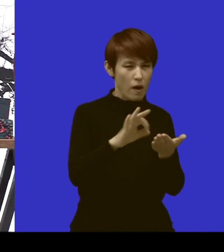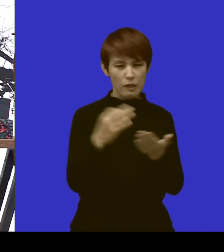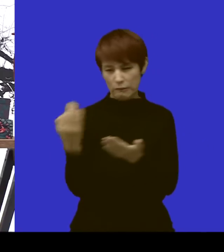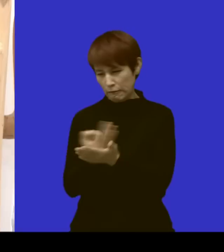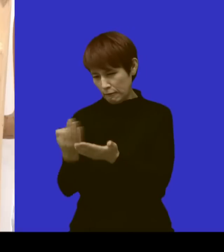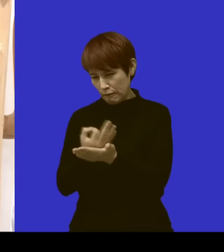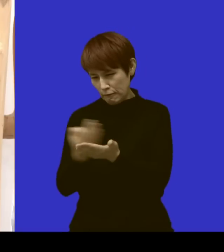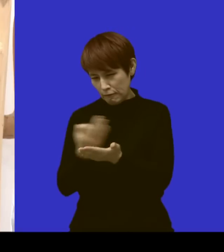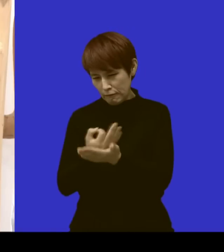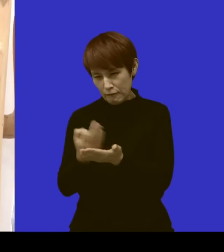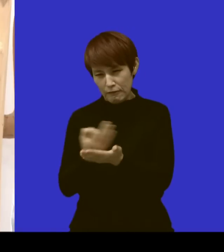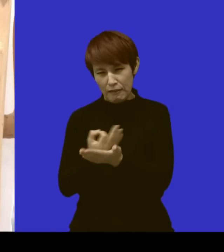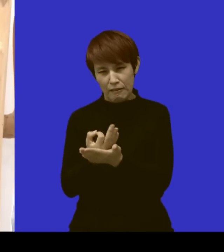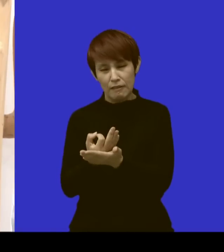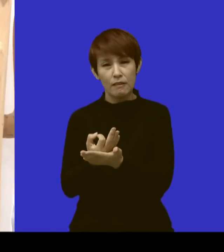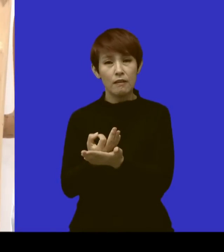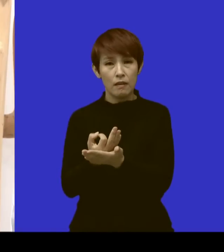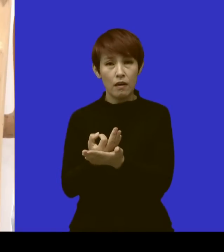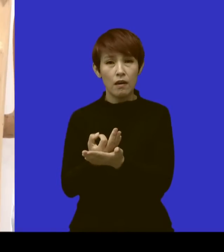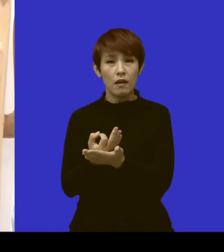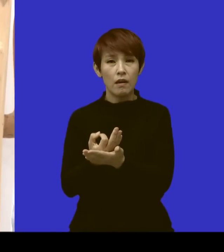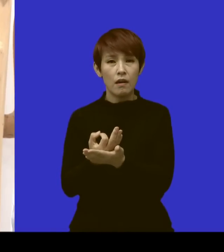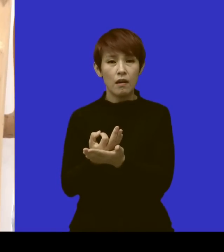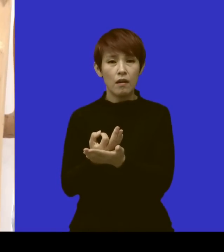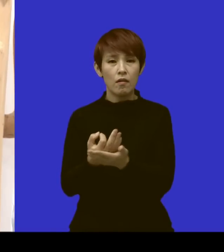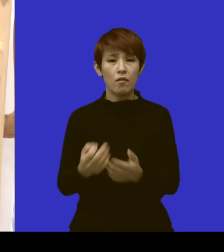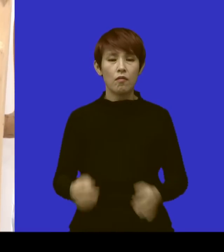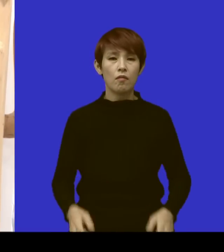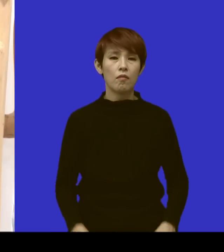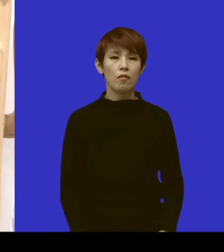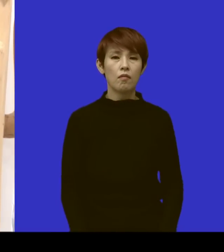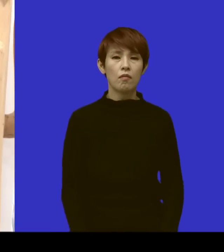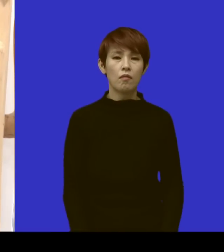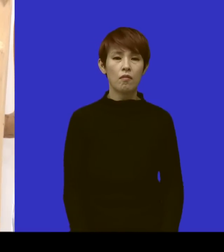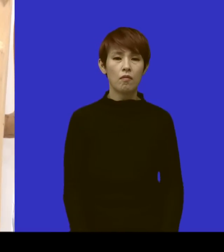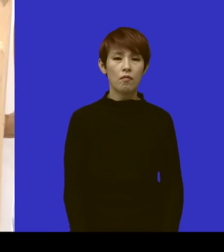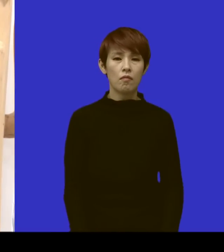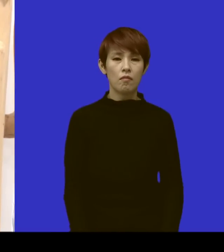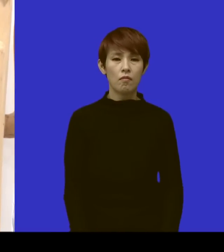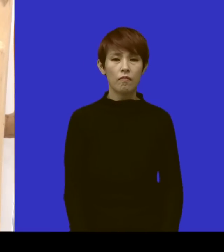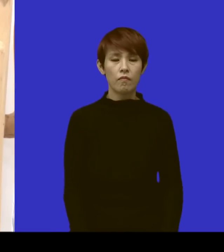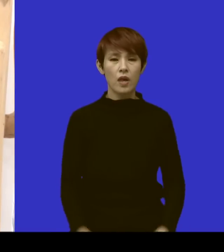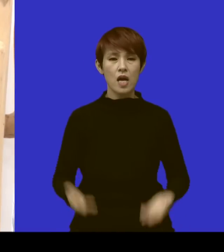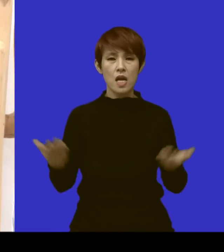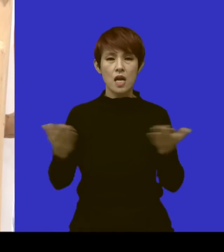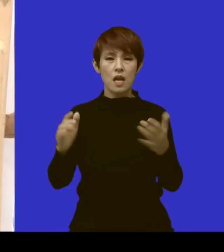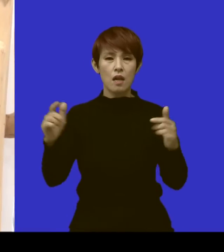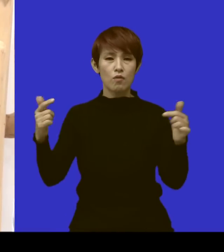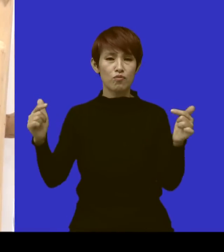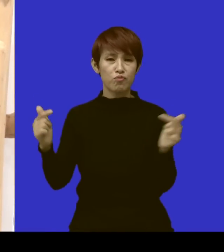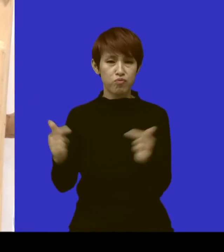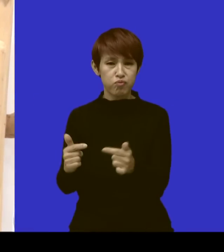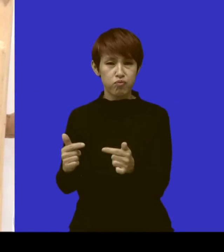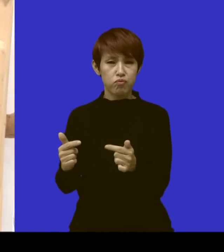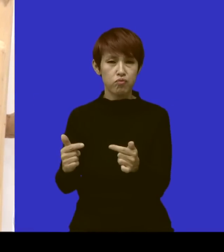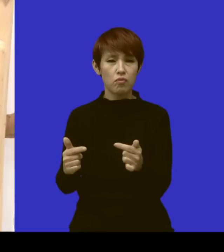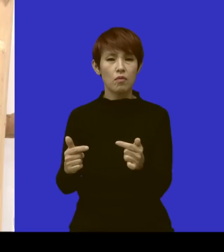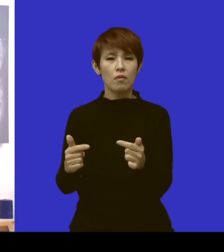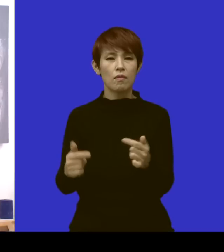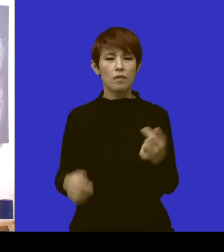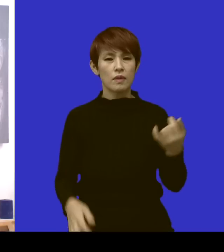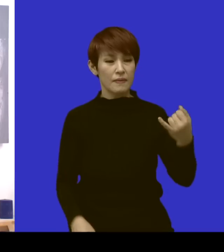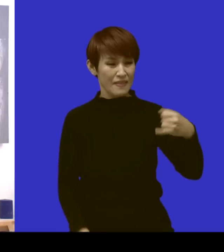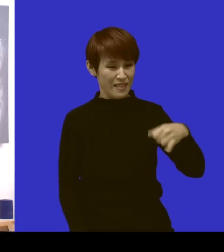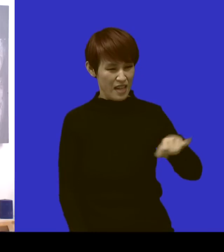많았었고 네. 그랬는데 아이가 어떻게 보면 저희 입장에서는 하던 것들이 자꾸만 내려놔지고 아이가 어떻게 보면